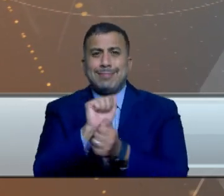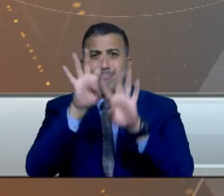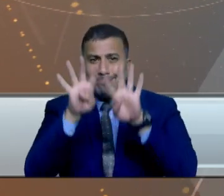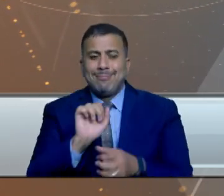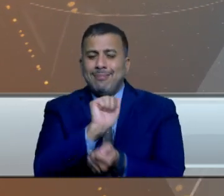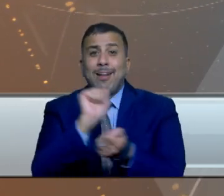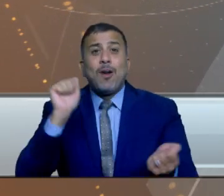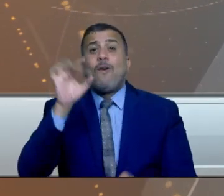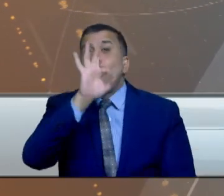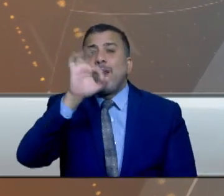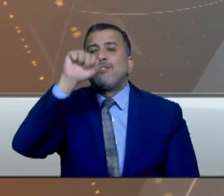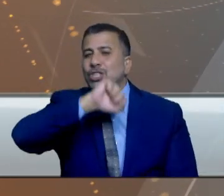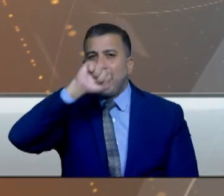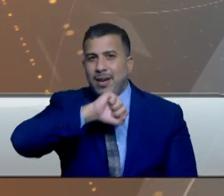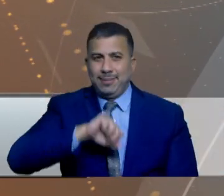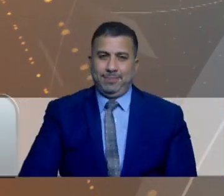والاصلاحيه بالشارقه